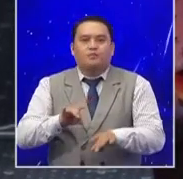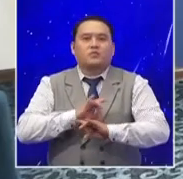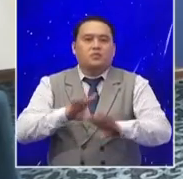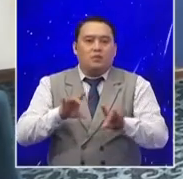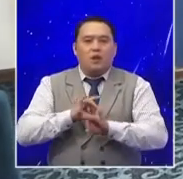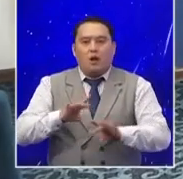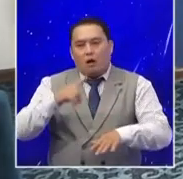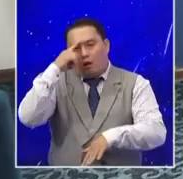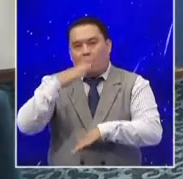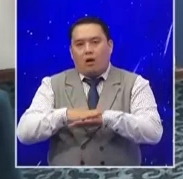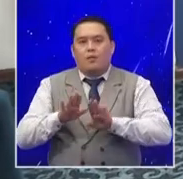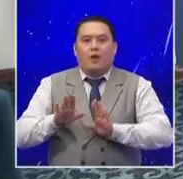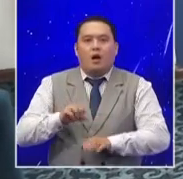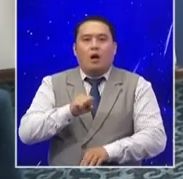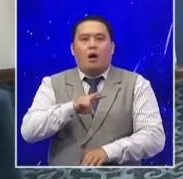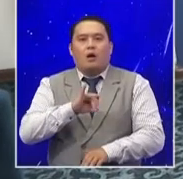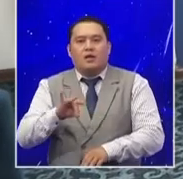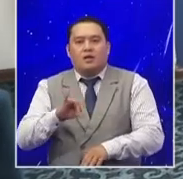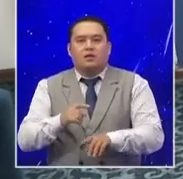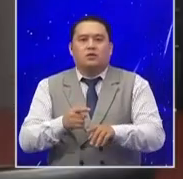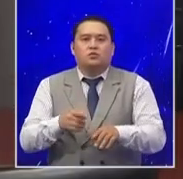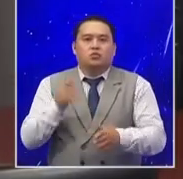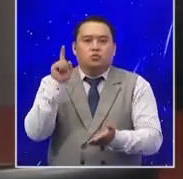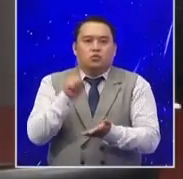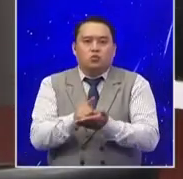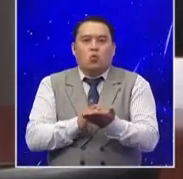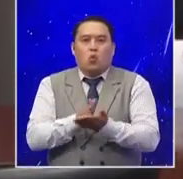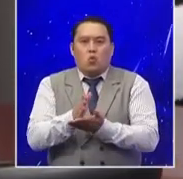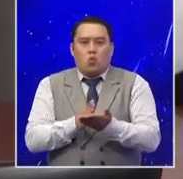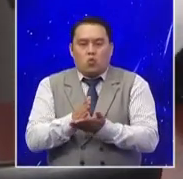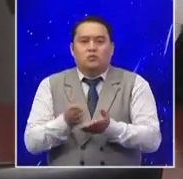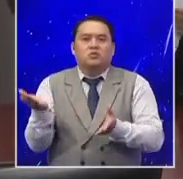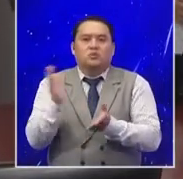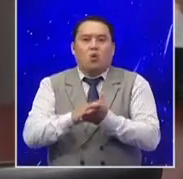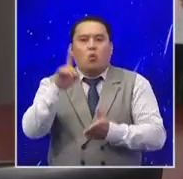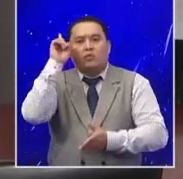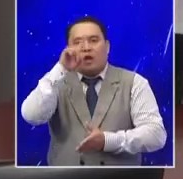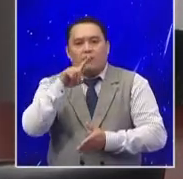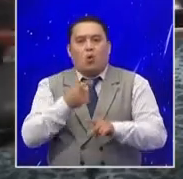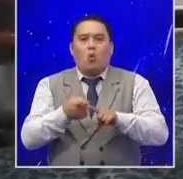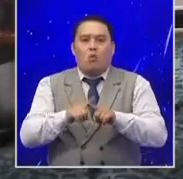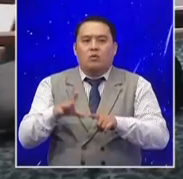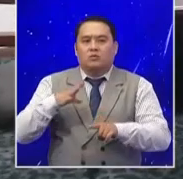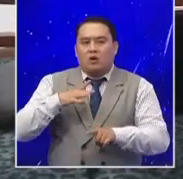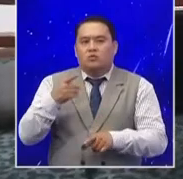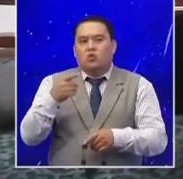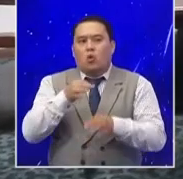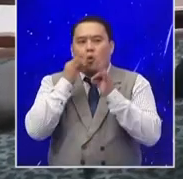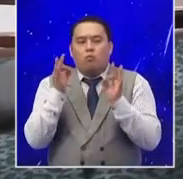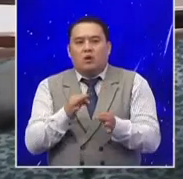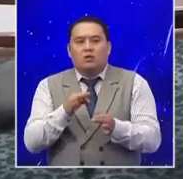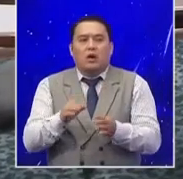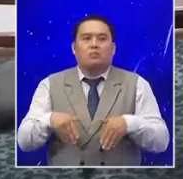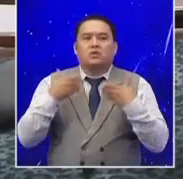отметил заместитель акима области Рустам Али, с данной должностью Галиаскар Сарыбаев уже знаком. И поэтому, опираясь на свой опыт, он